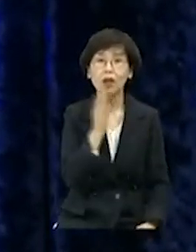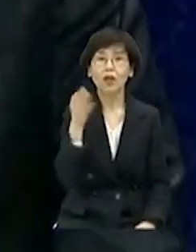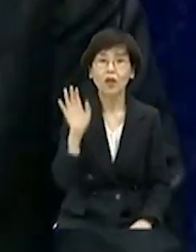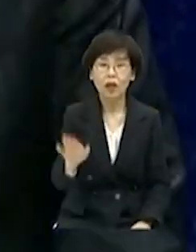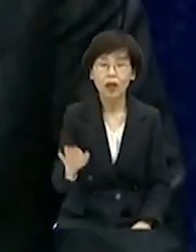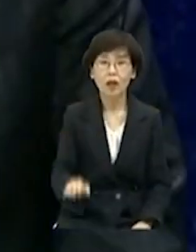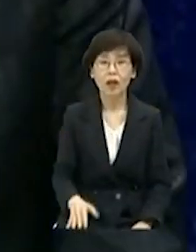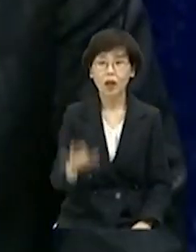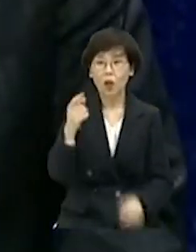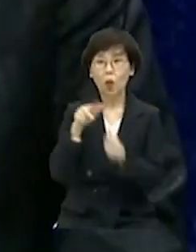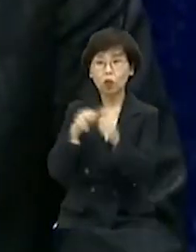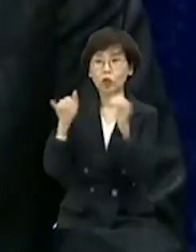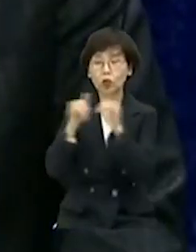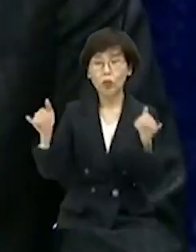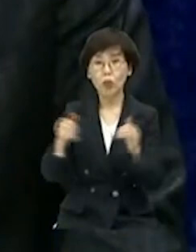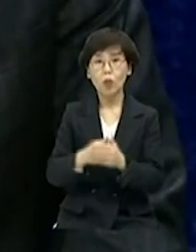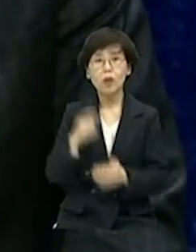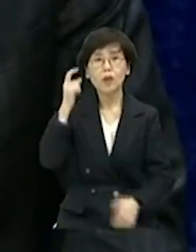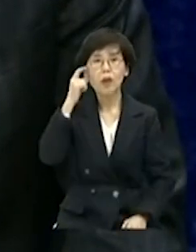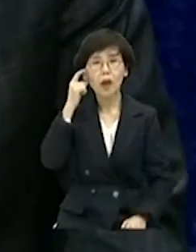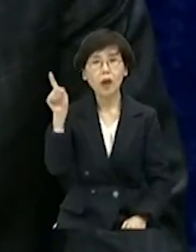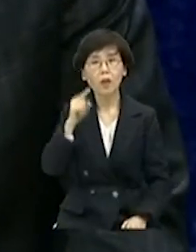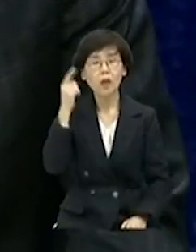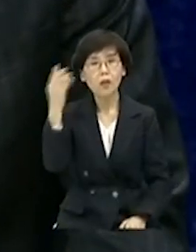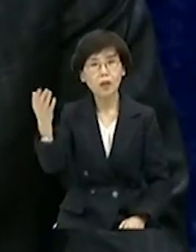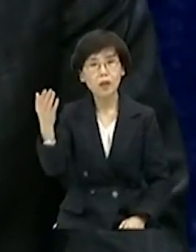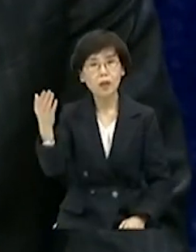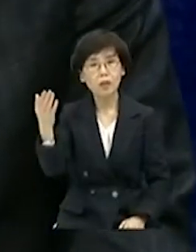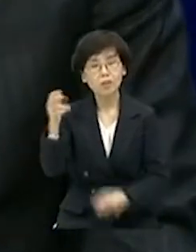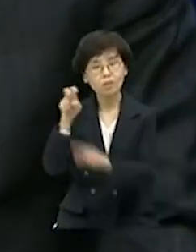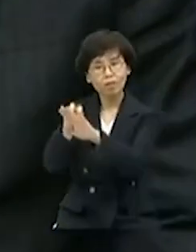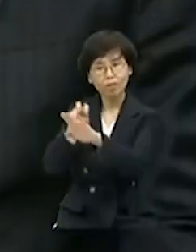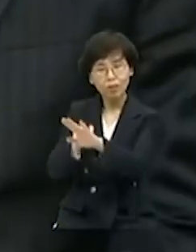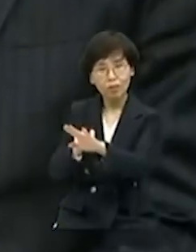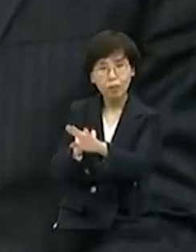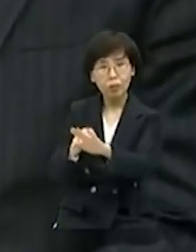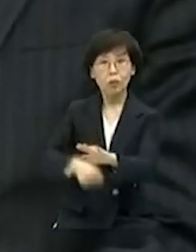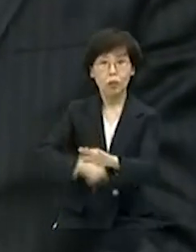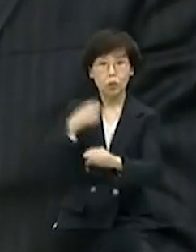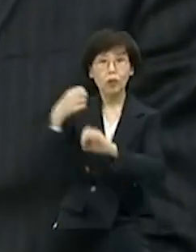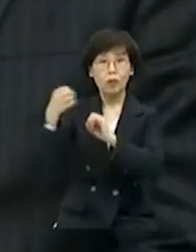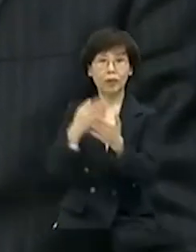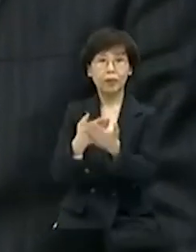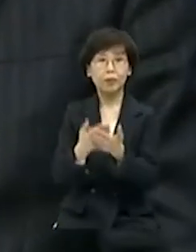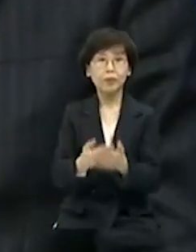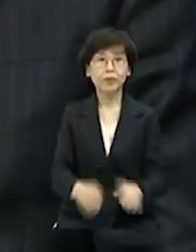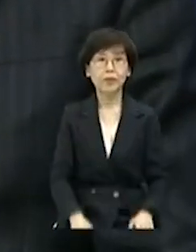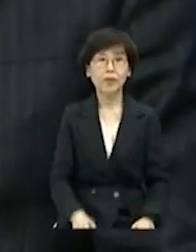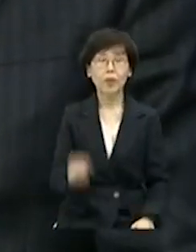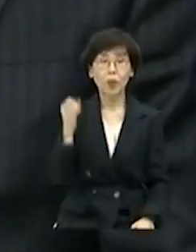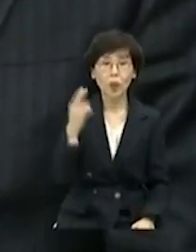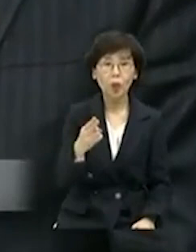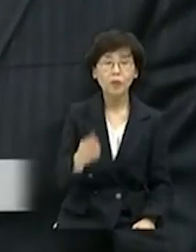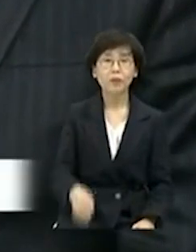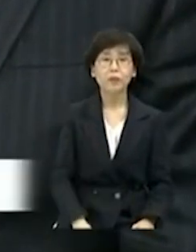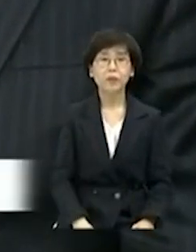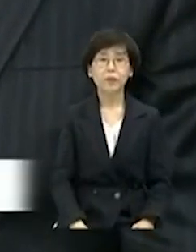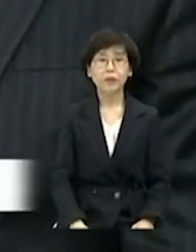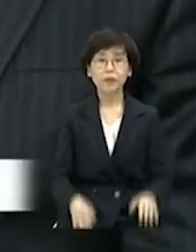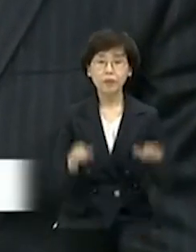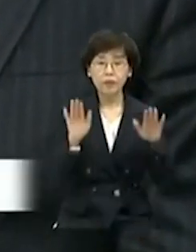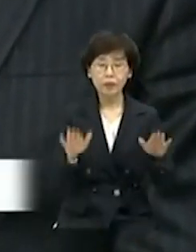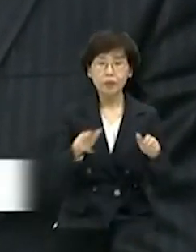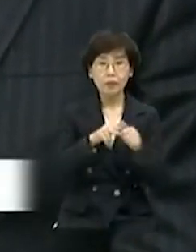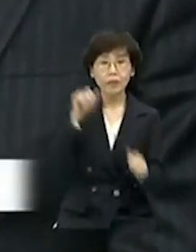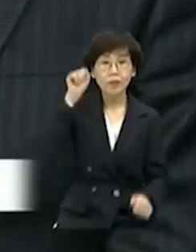그러나 오 후보의 시장이 생각이 뭔지를 소신 있게 말씀을 하시지 말씀드리겠습니다, 않습니다. 또 그것뿐만 아닙니다.